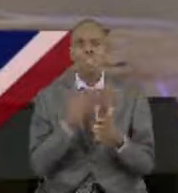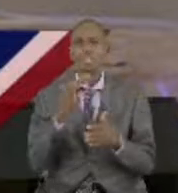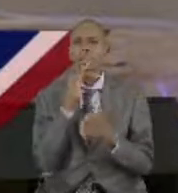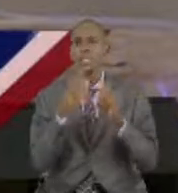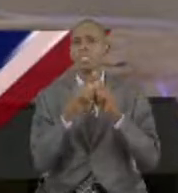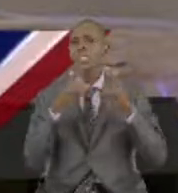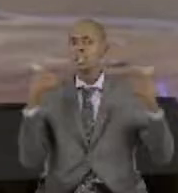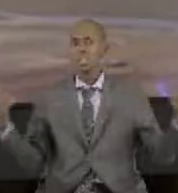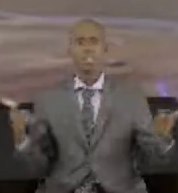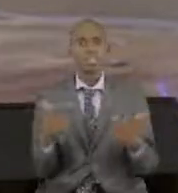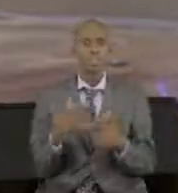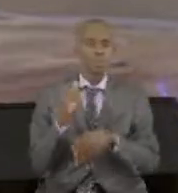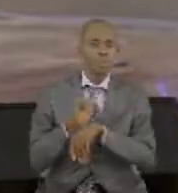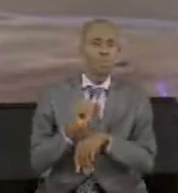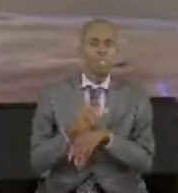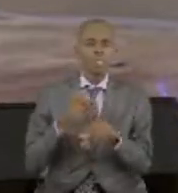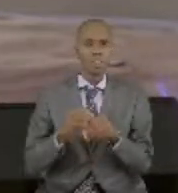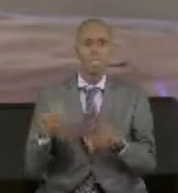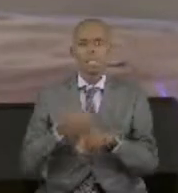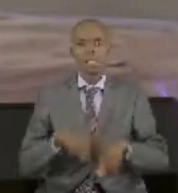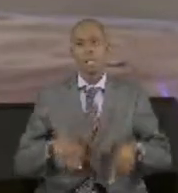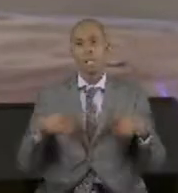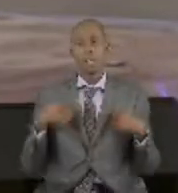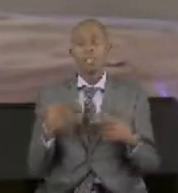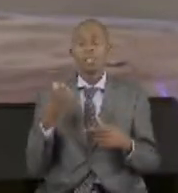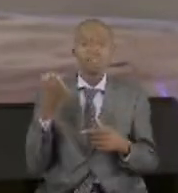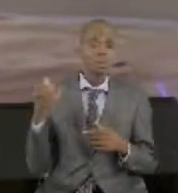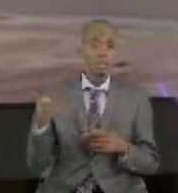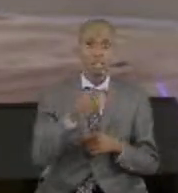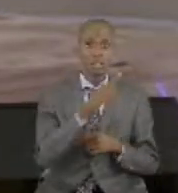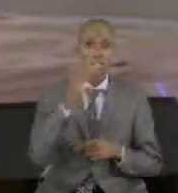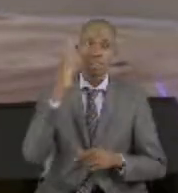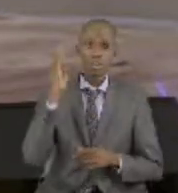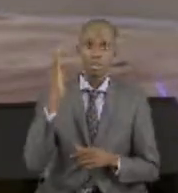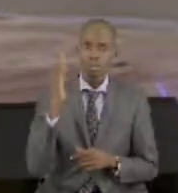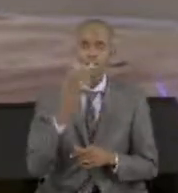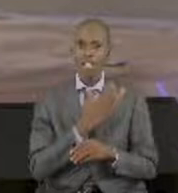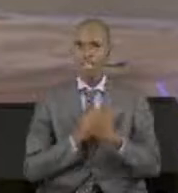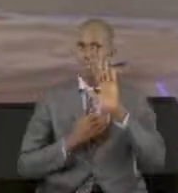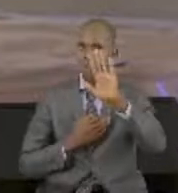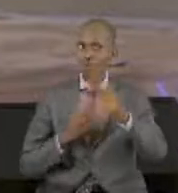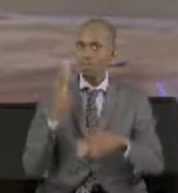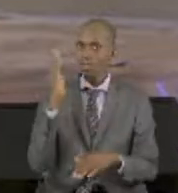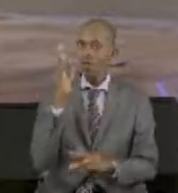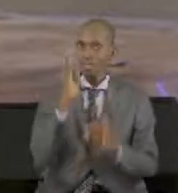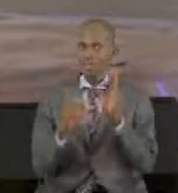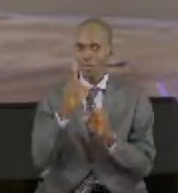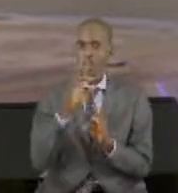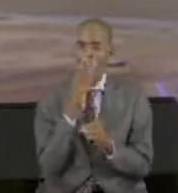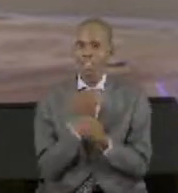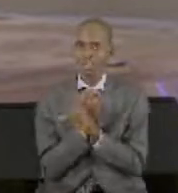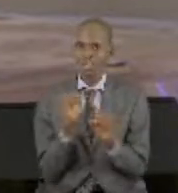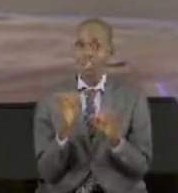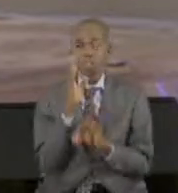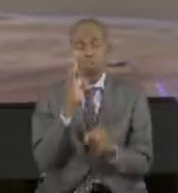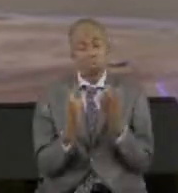grande manifestation de la grâce de Dieu dans leur vie. Leur témoignage et ton témoignage également, si tu es né de nouveau.